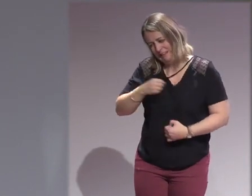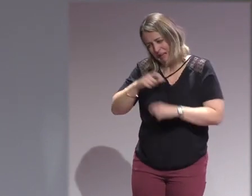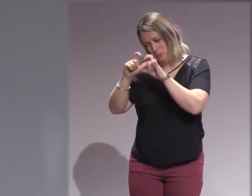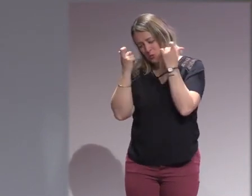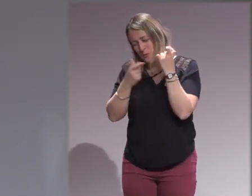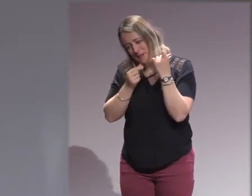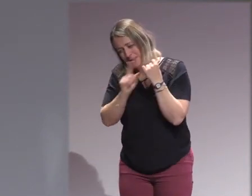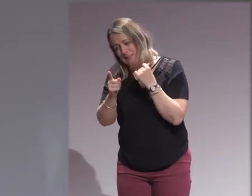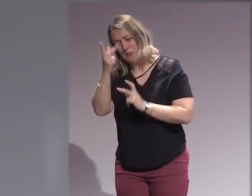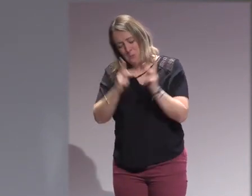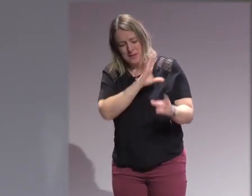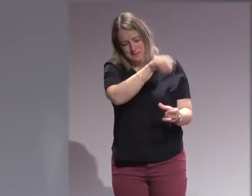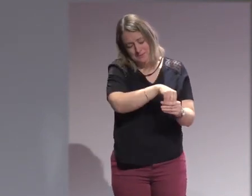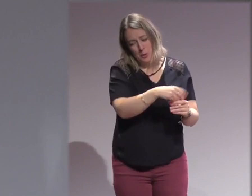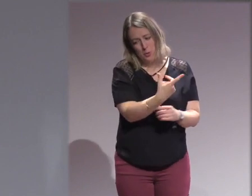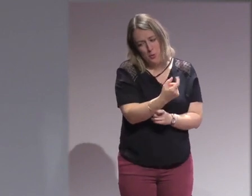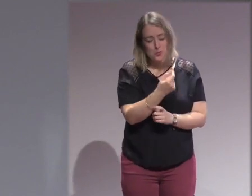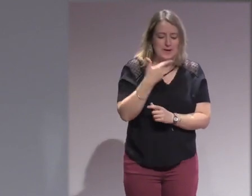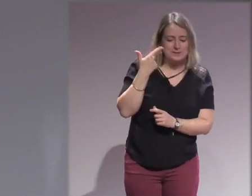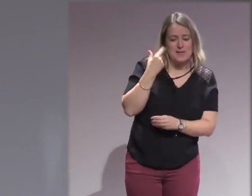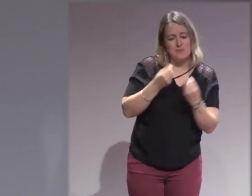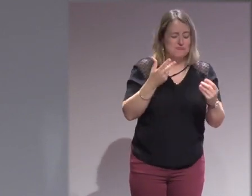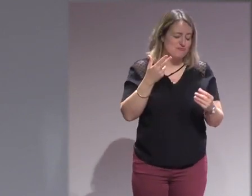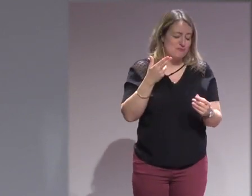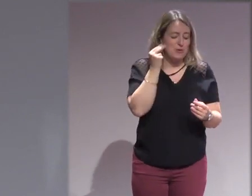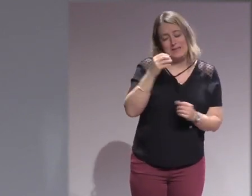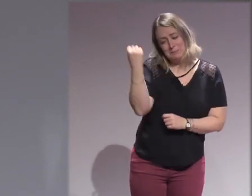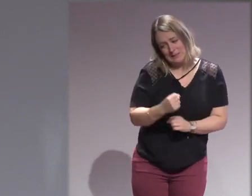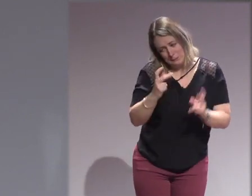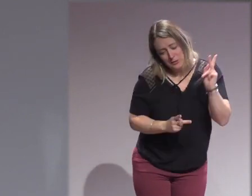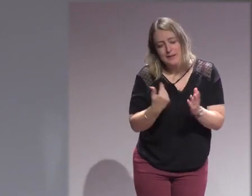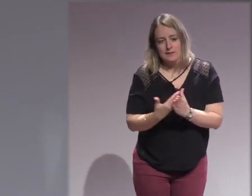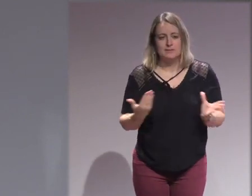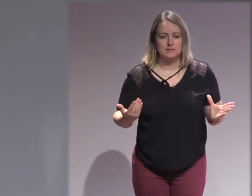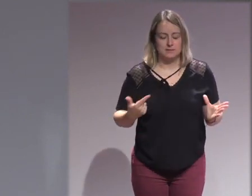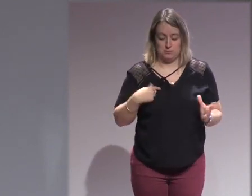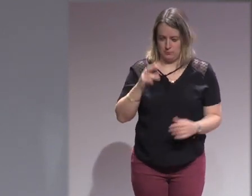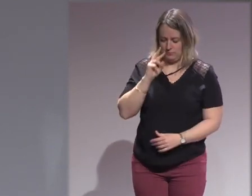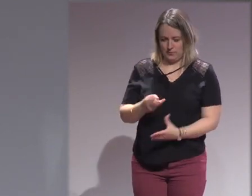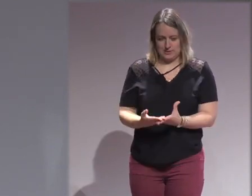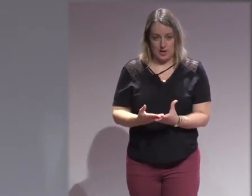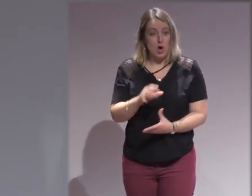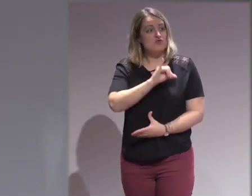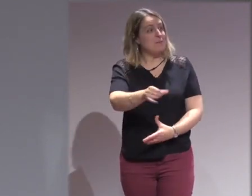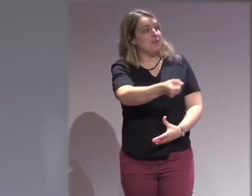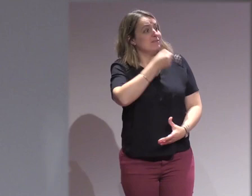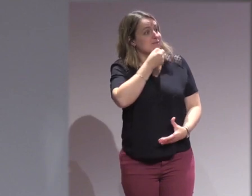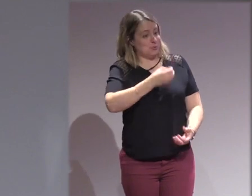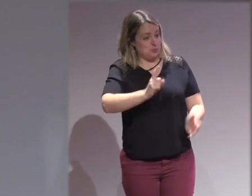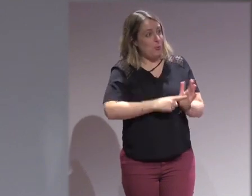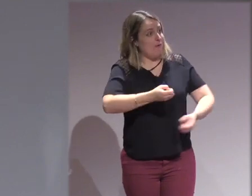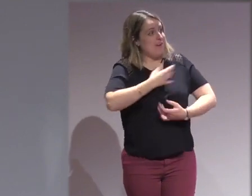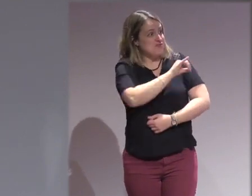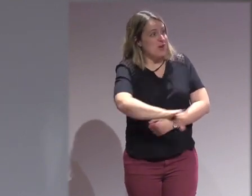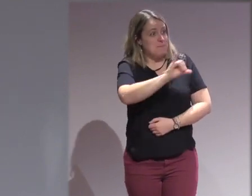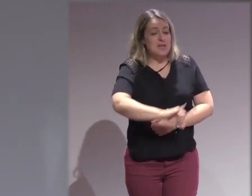encore plus difficile d'être adopté par des lesbiennes ou des gays. Et donc là, moi, je me suis dit, c'est quand même incroyable. On ne nous donne jamais la parole, on ne nous laisse jamais nous exprimer,